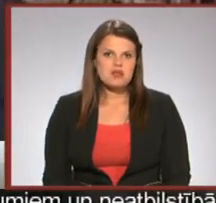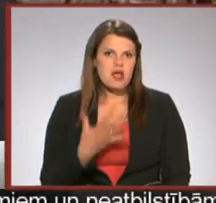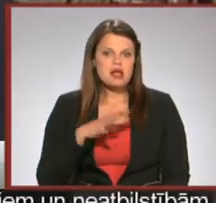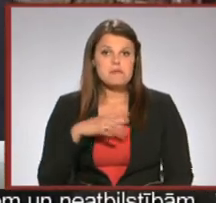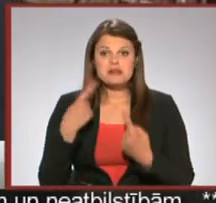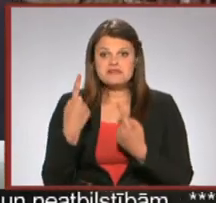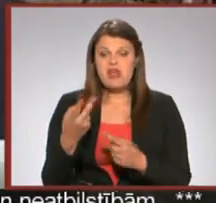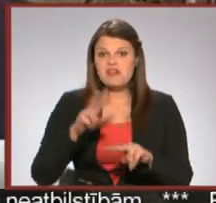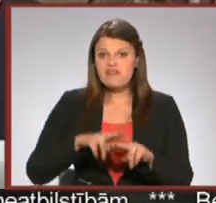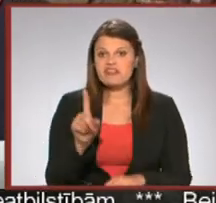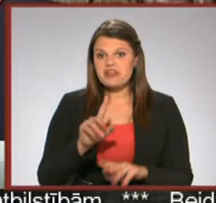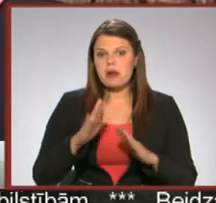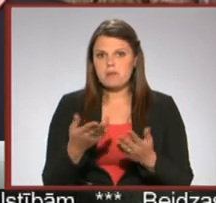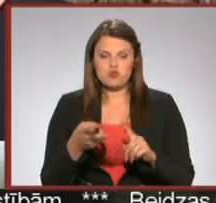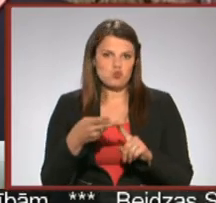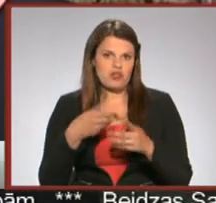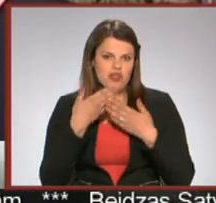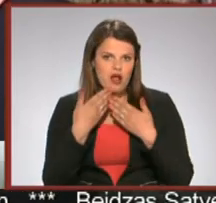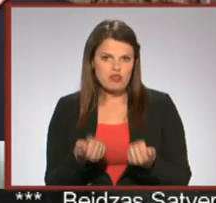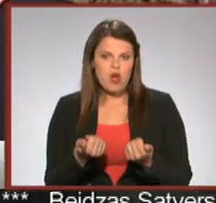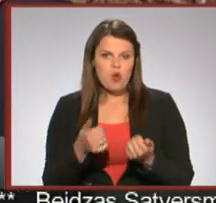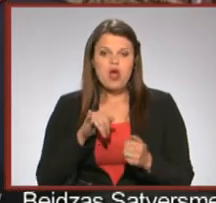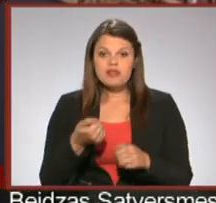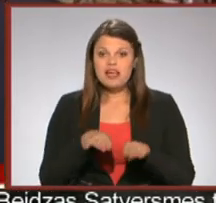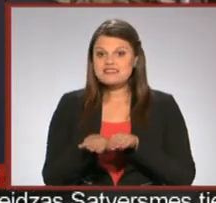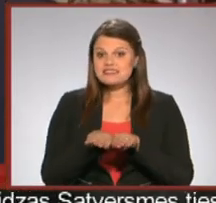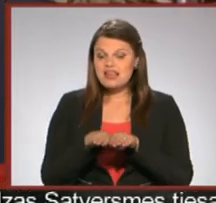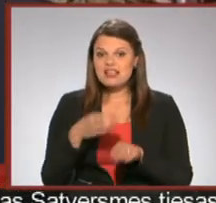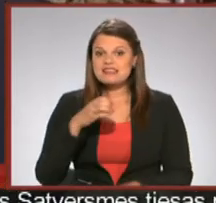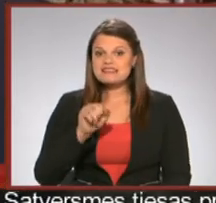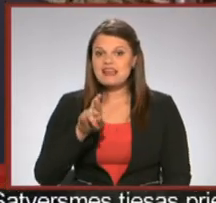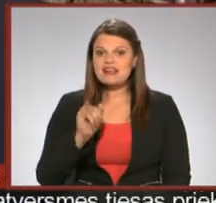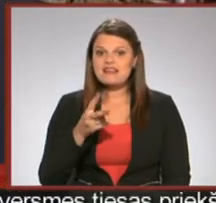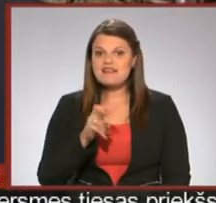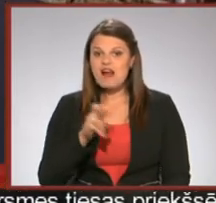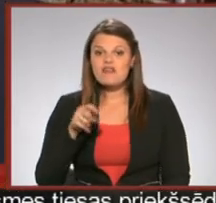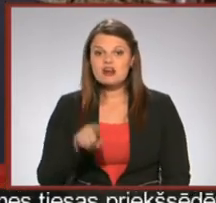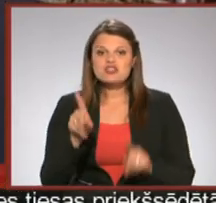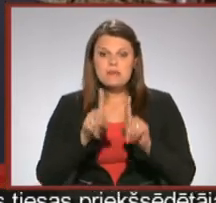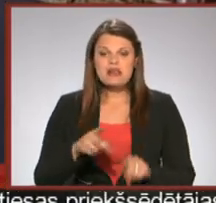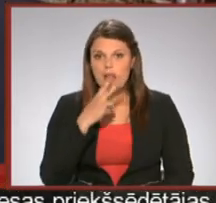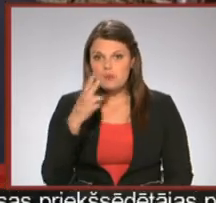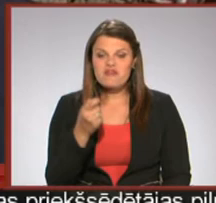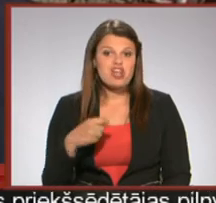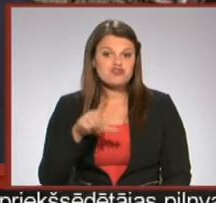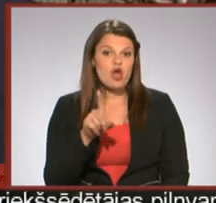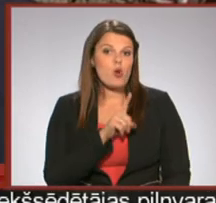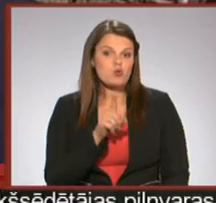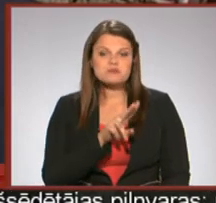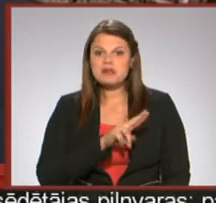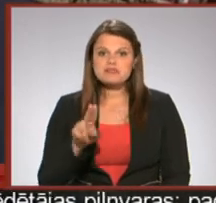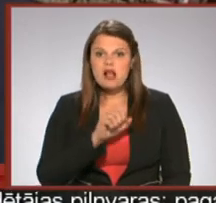Kāpēc vienā vietā ir, bet otrā nav? Ja salīdzina, Carnikavā šīm lietām pievērš daudz vairāk uzmanības